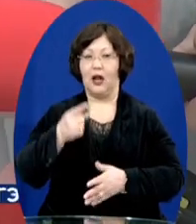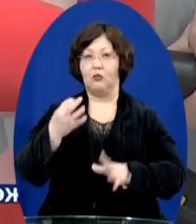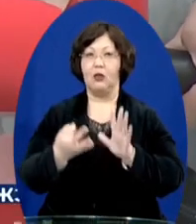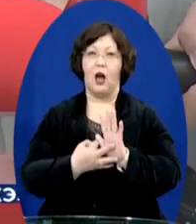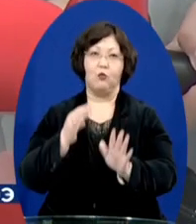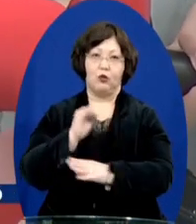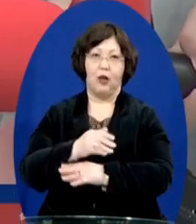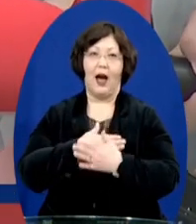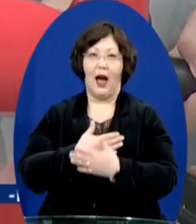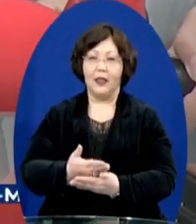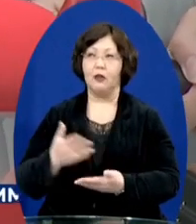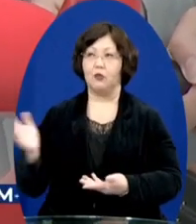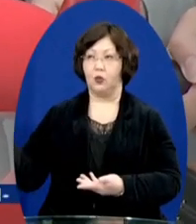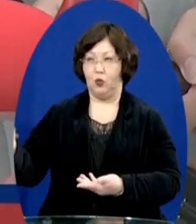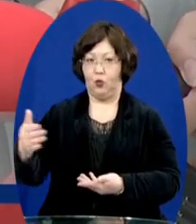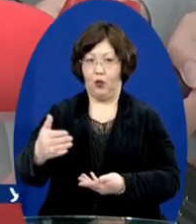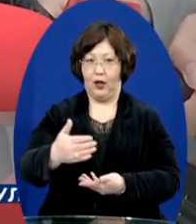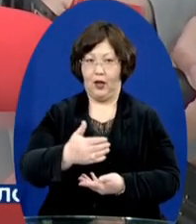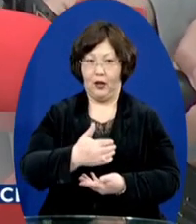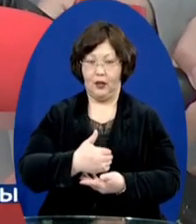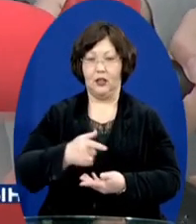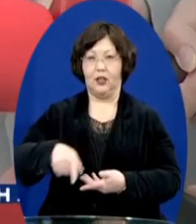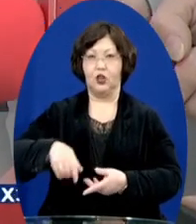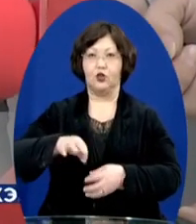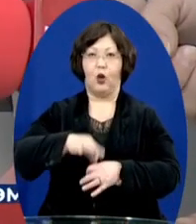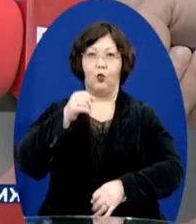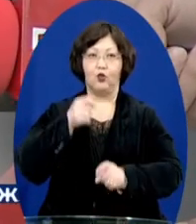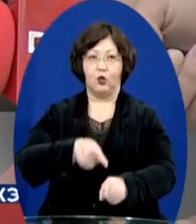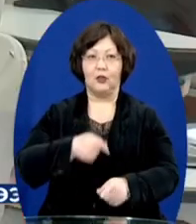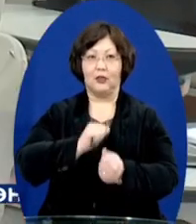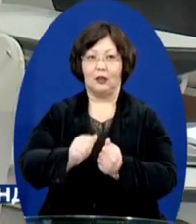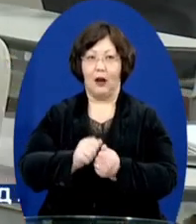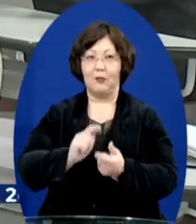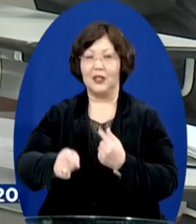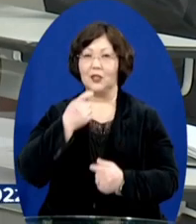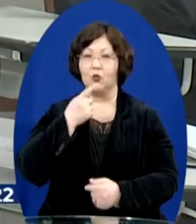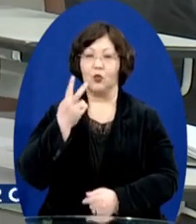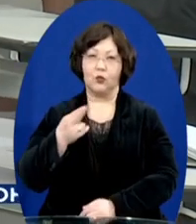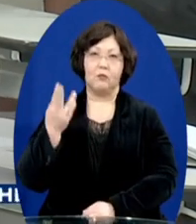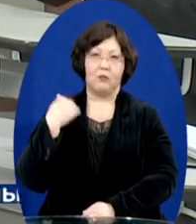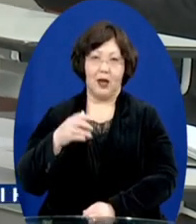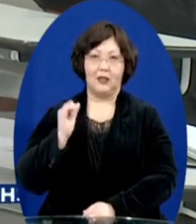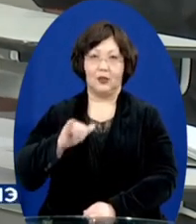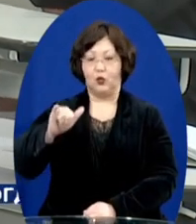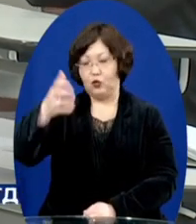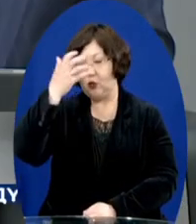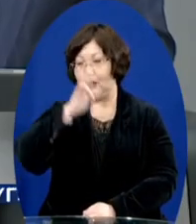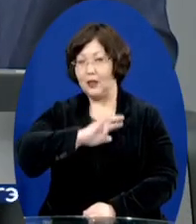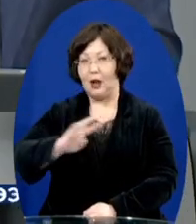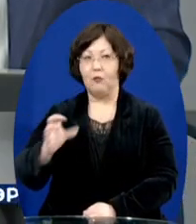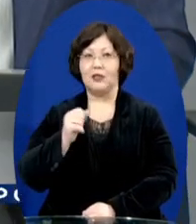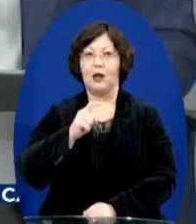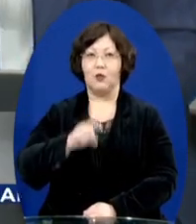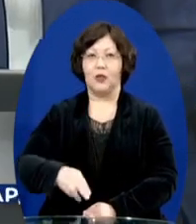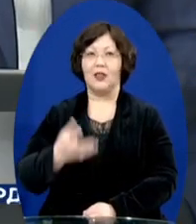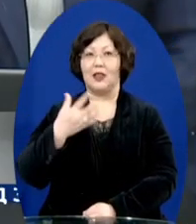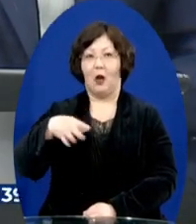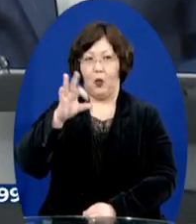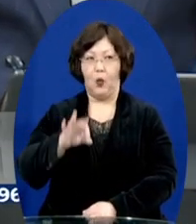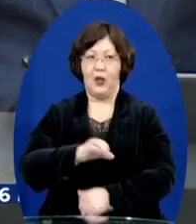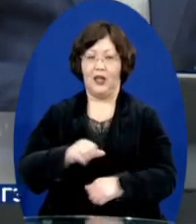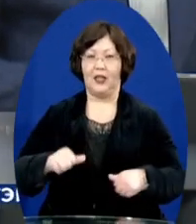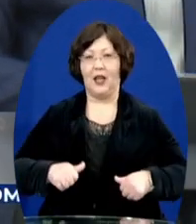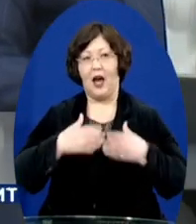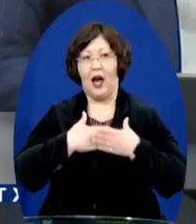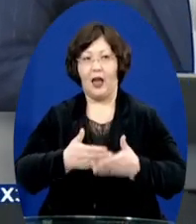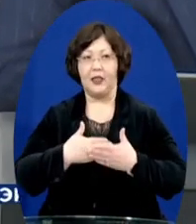уу да. Хандив цуглуулад тэрийгэ зарцуулах явах нь бол маш хүндрэлтэй байсан. Улс төрийн намуудын санхүүжилтийн 50% нь